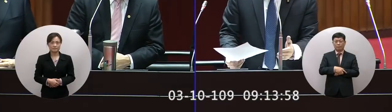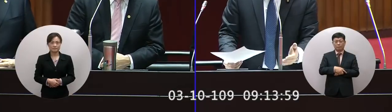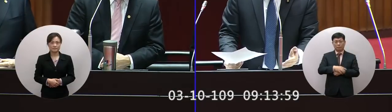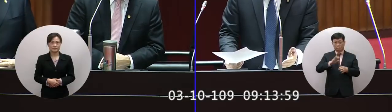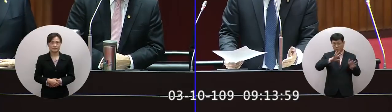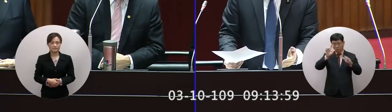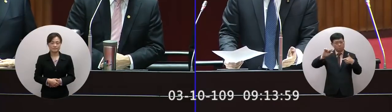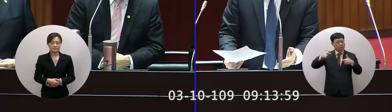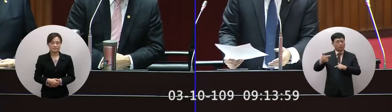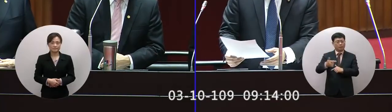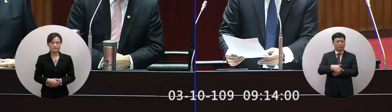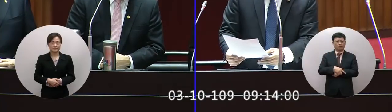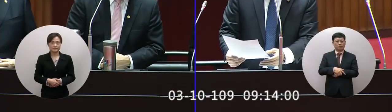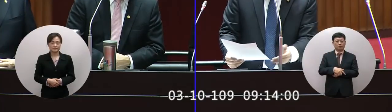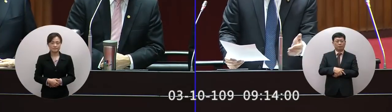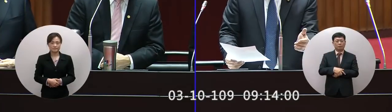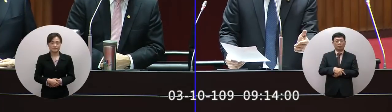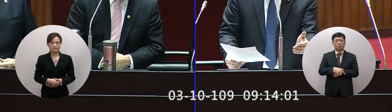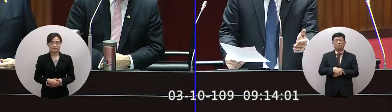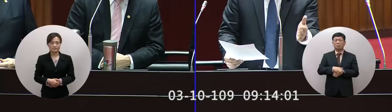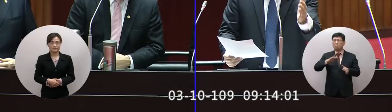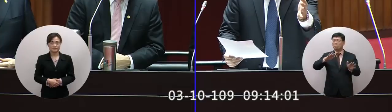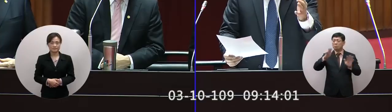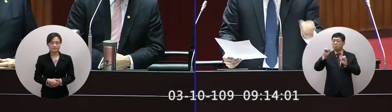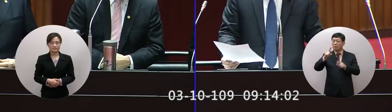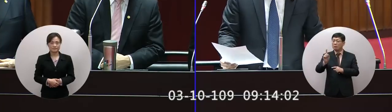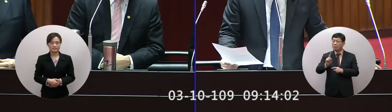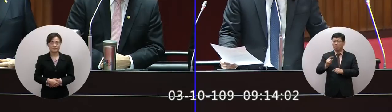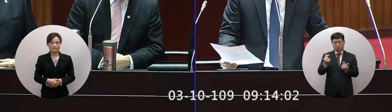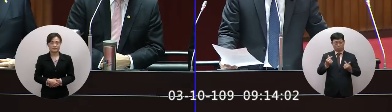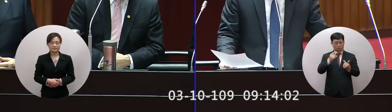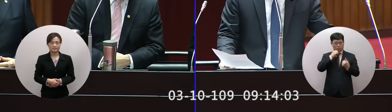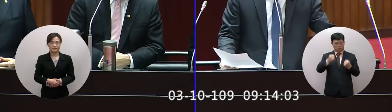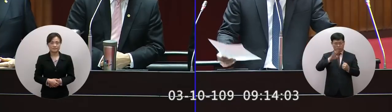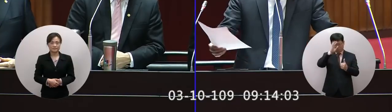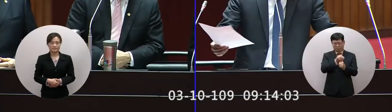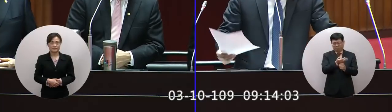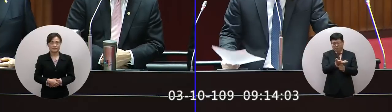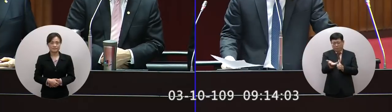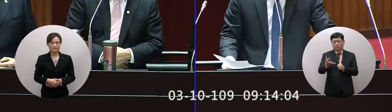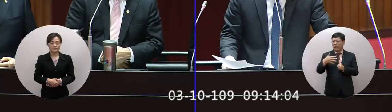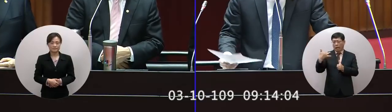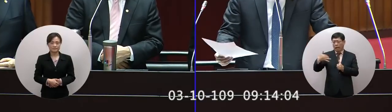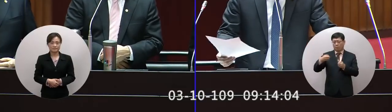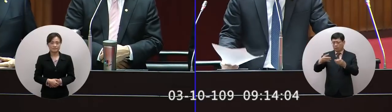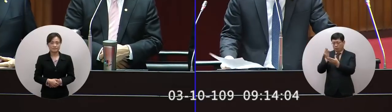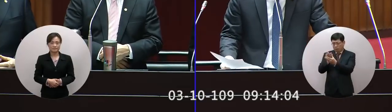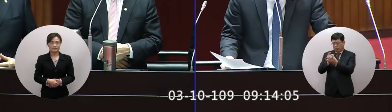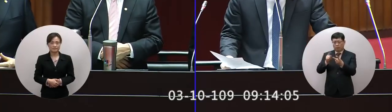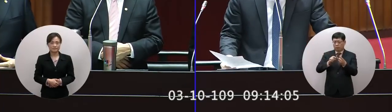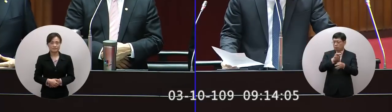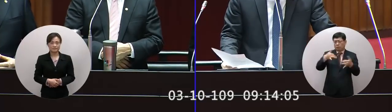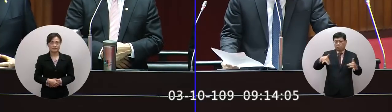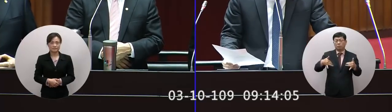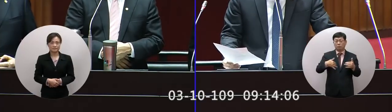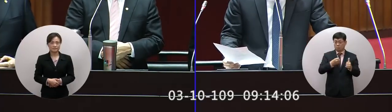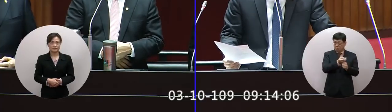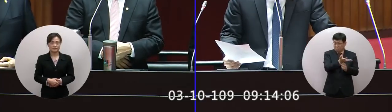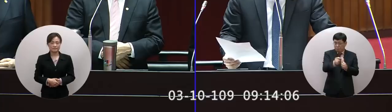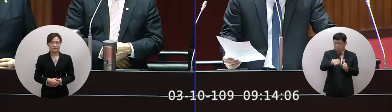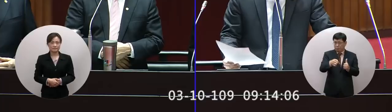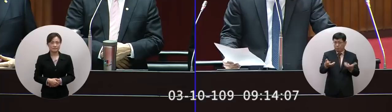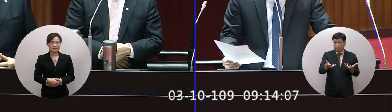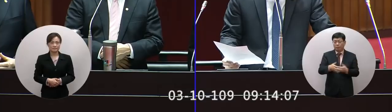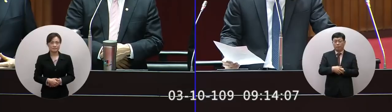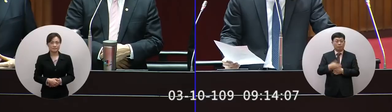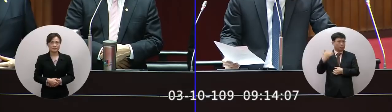状况已经完全不同了。哪里状况不同？我们光从疫情的状况，还不要谈股市，还不要谈经济。疫情的状